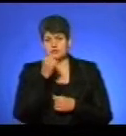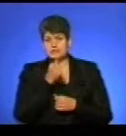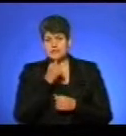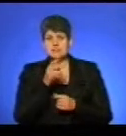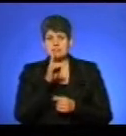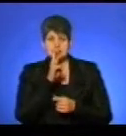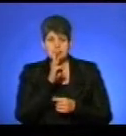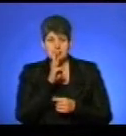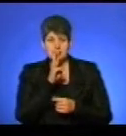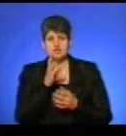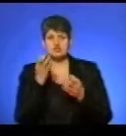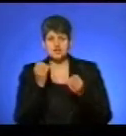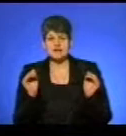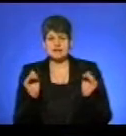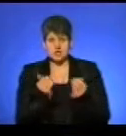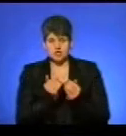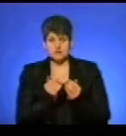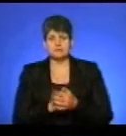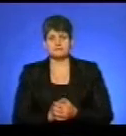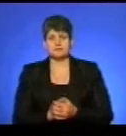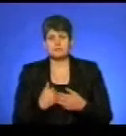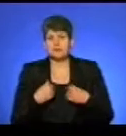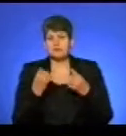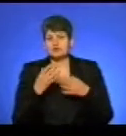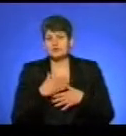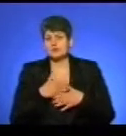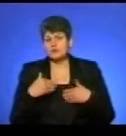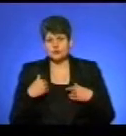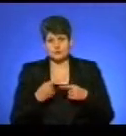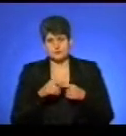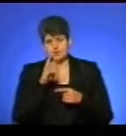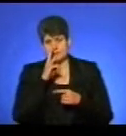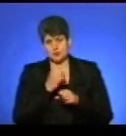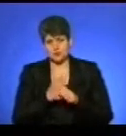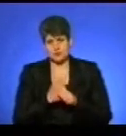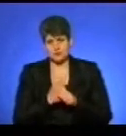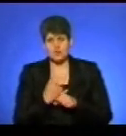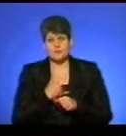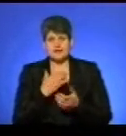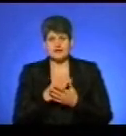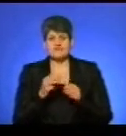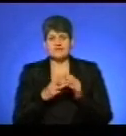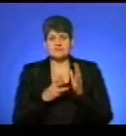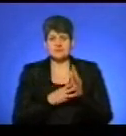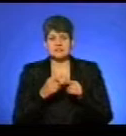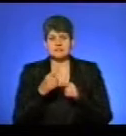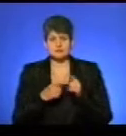зарплата тепер в нас ще зменшиться. І от ми просто не хочемо за ту зарплату працювати. У мене є